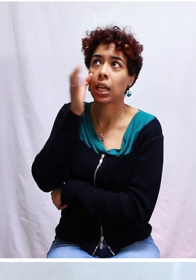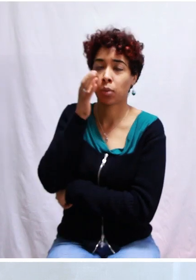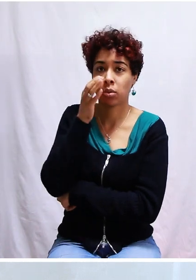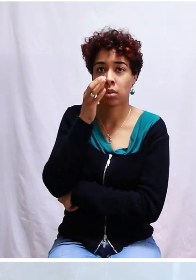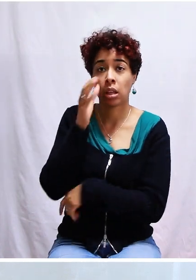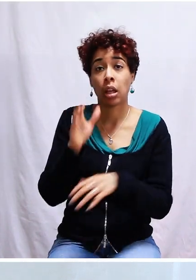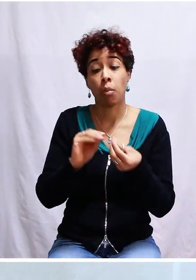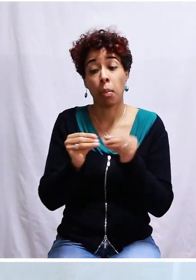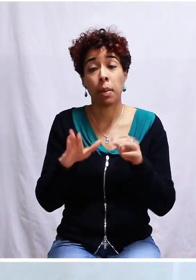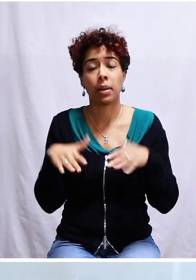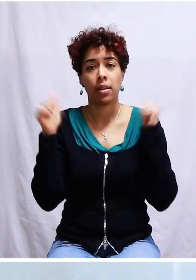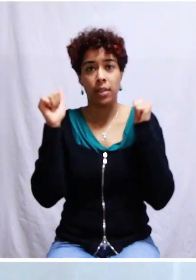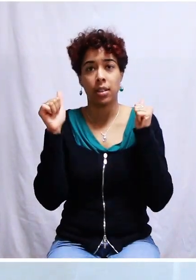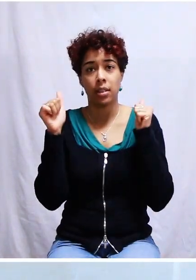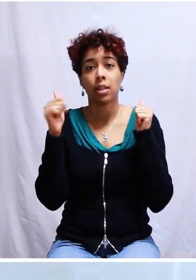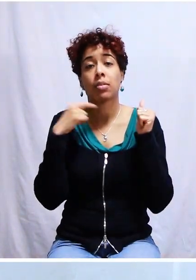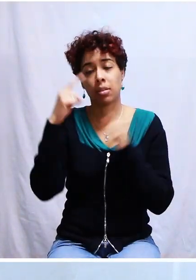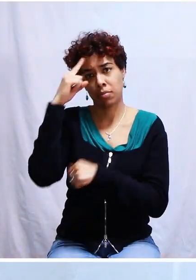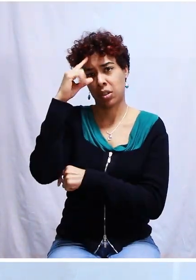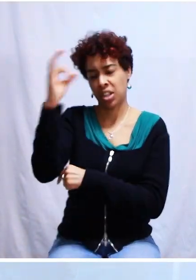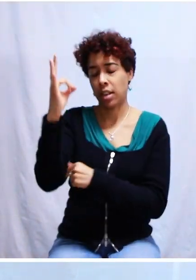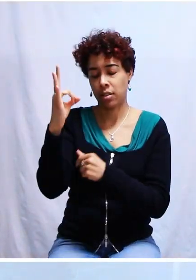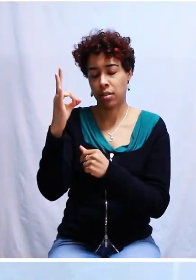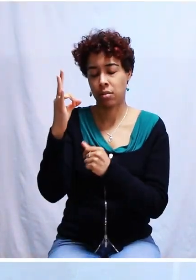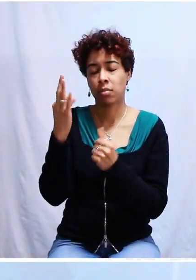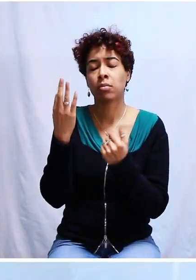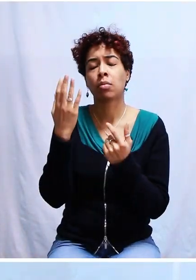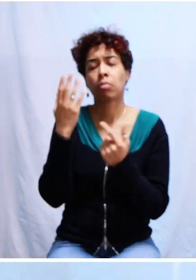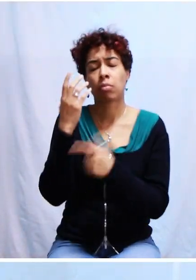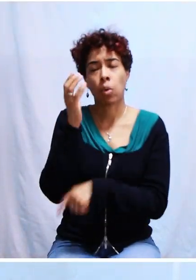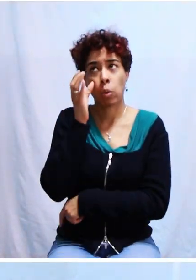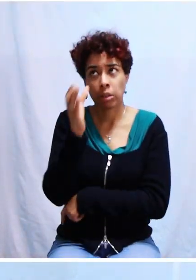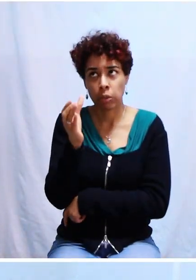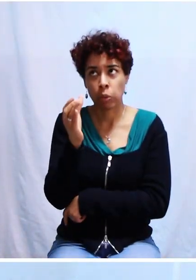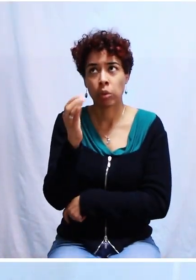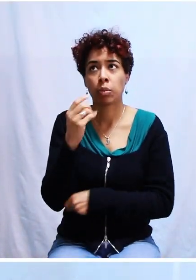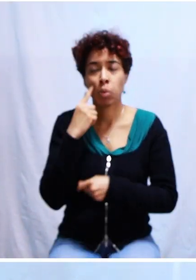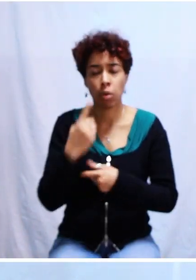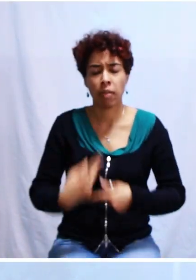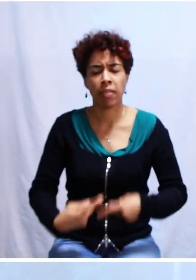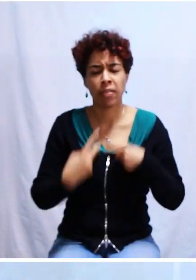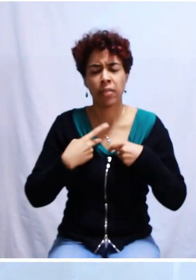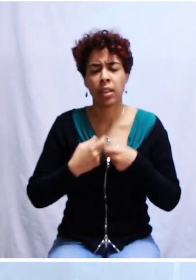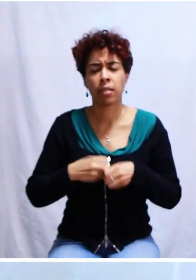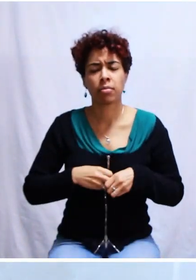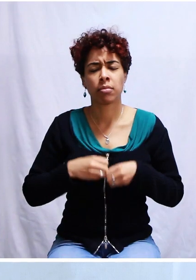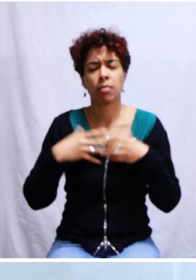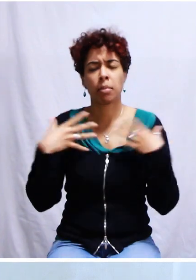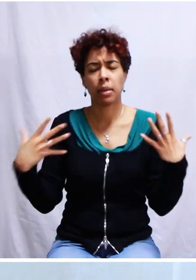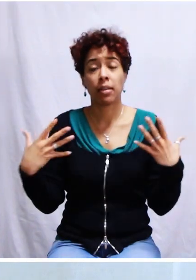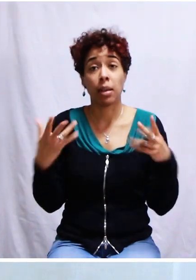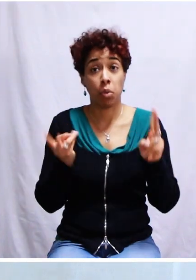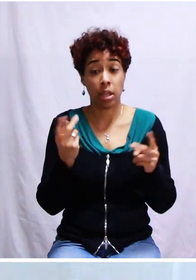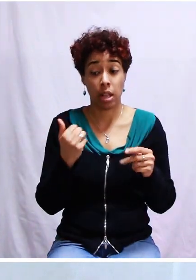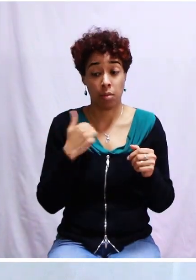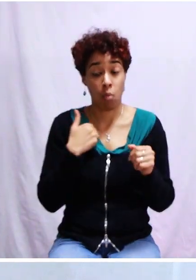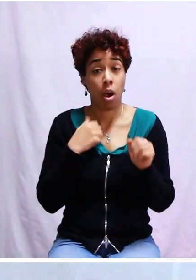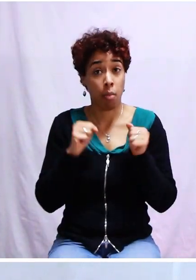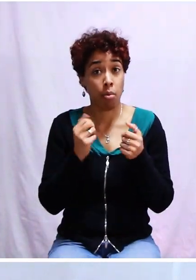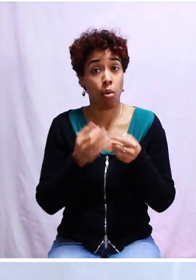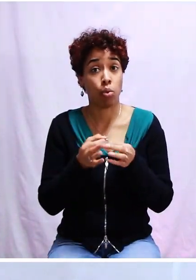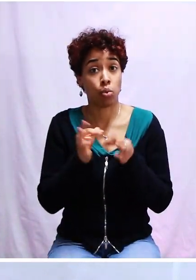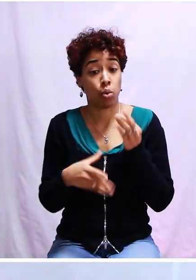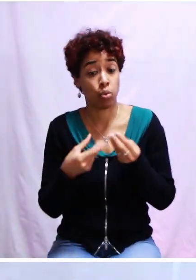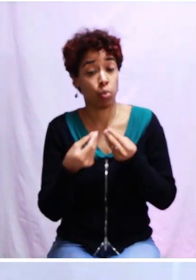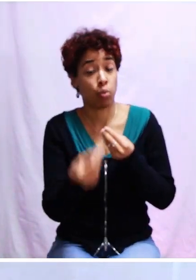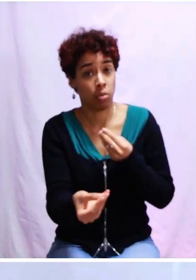c'est surtout qu'on va laisser la sagesse de Dieu s'exprimer à travers notre vie et être de ceux qui vont apporter sûrement la solution de la part de Dieu dans